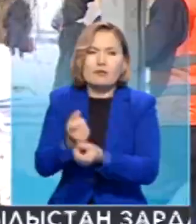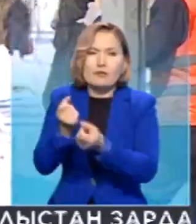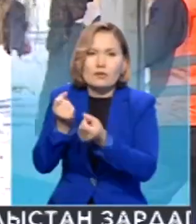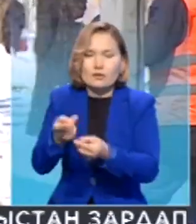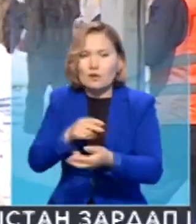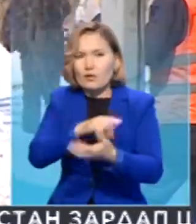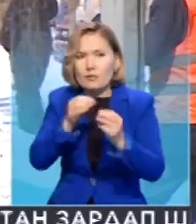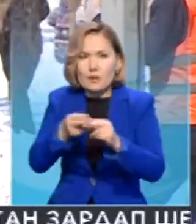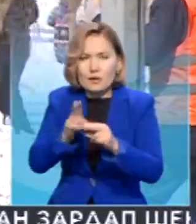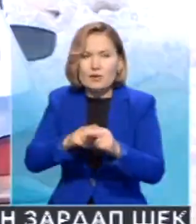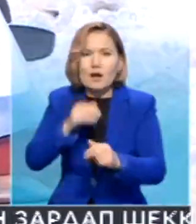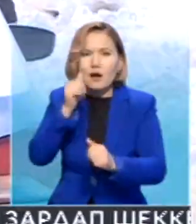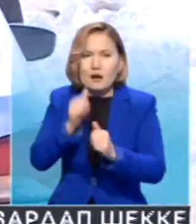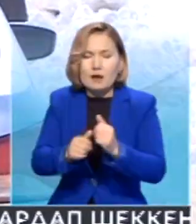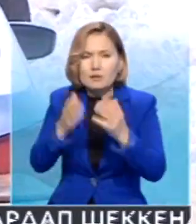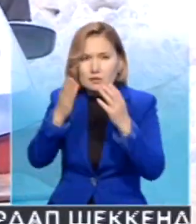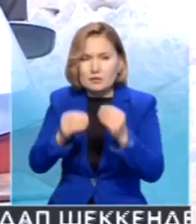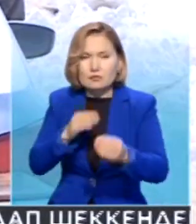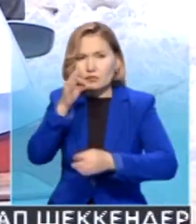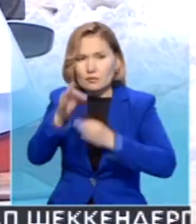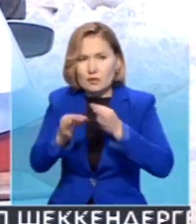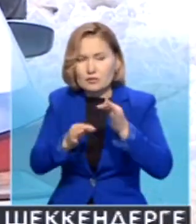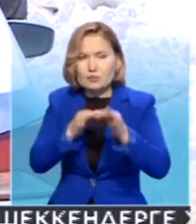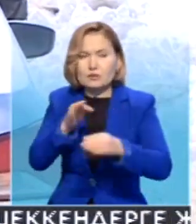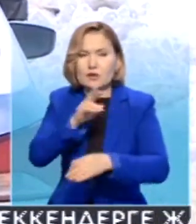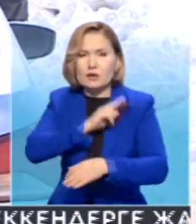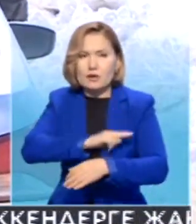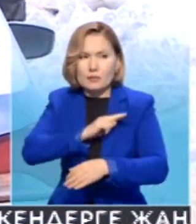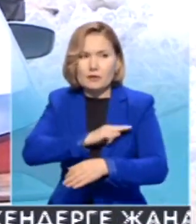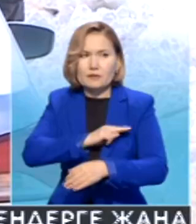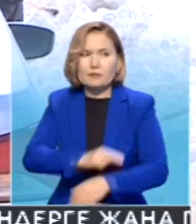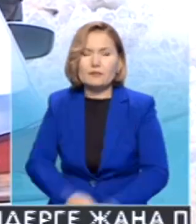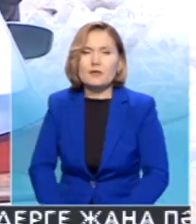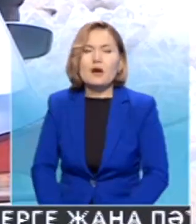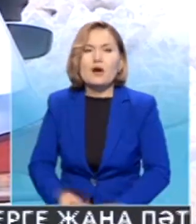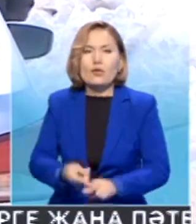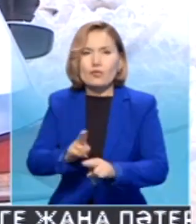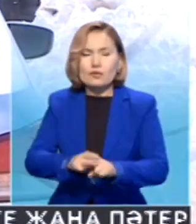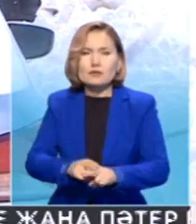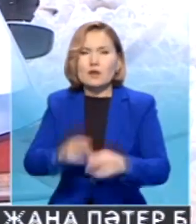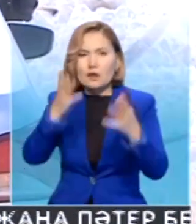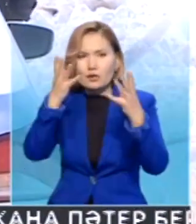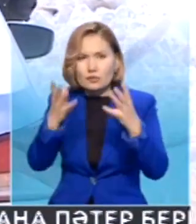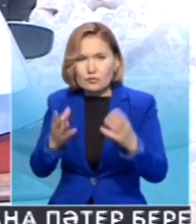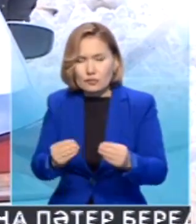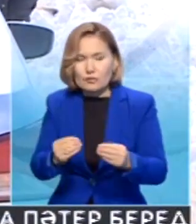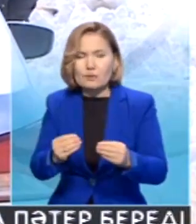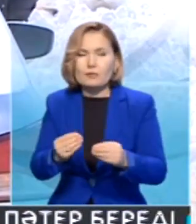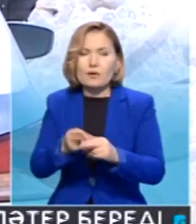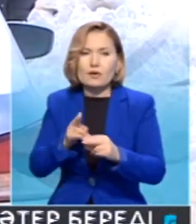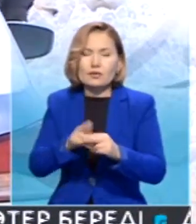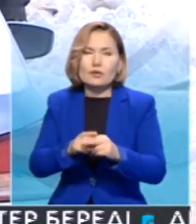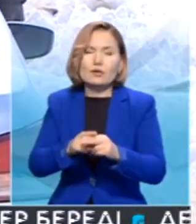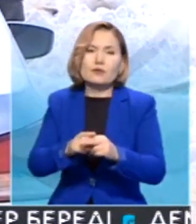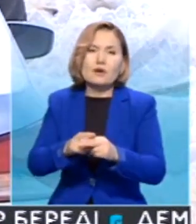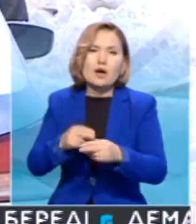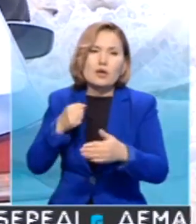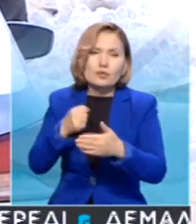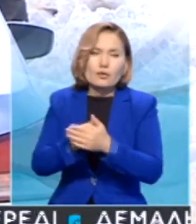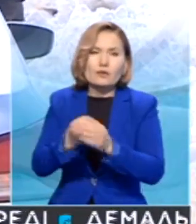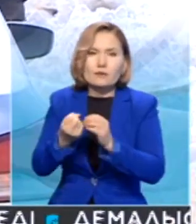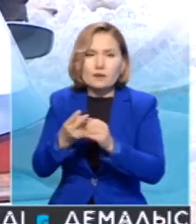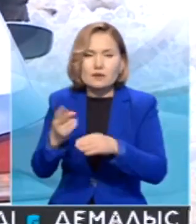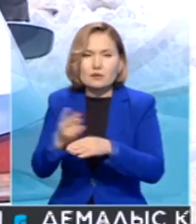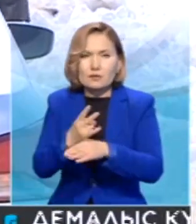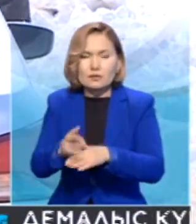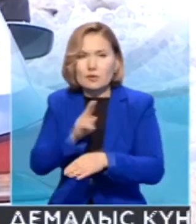жұмыс істеп жатқандарын айтады. Бұл кісілер екі маусымда жұмыс атқарады. Бірінші маусым түнгі 12-ден күндізгі 12-ден кейін